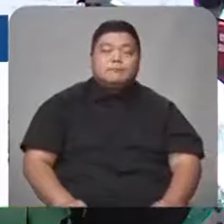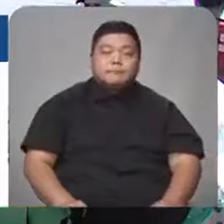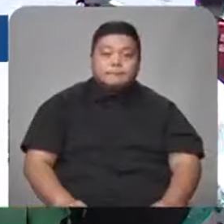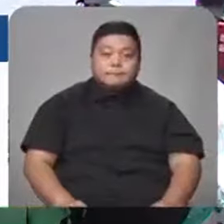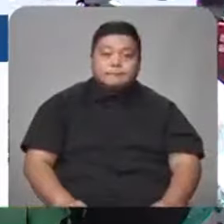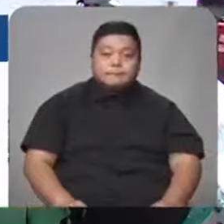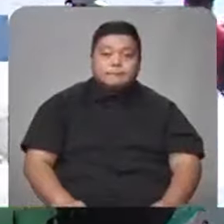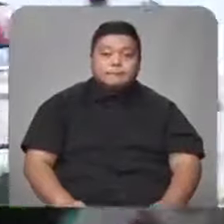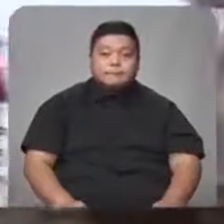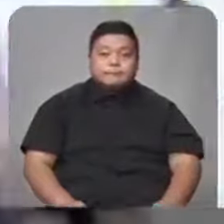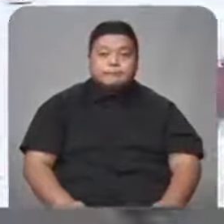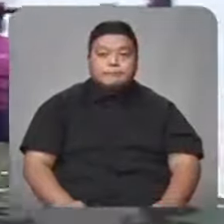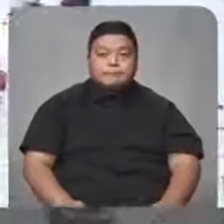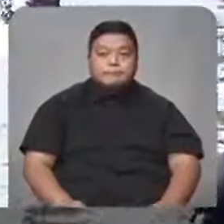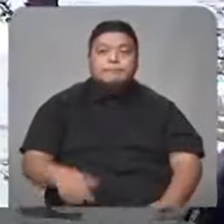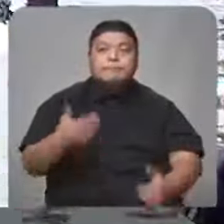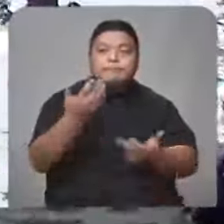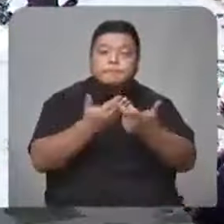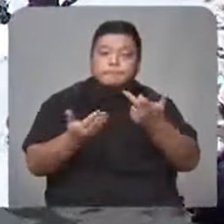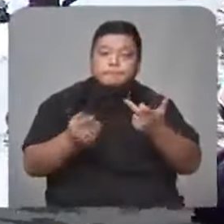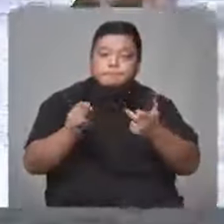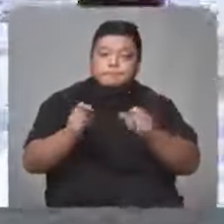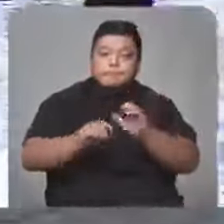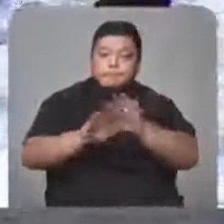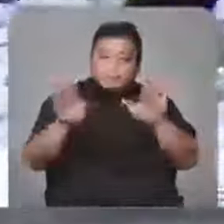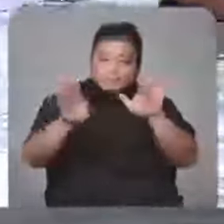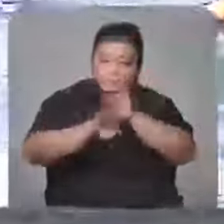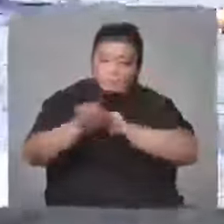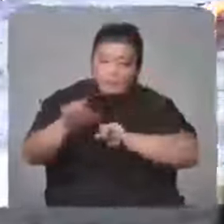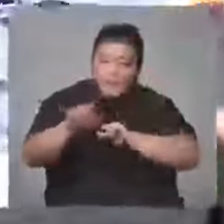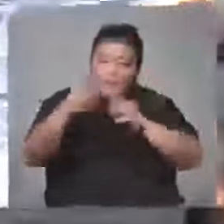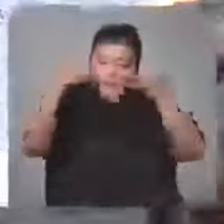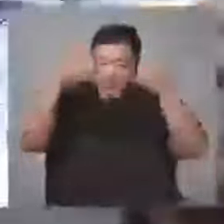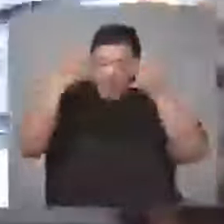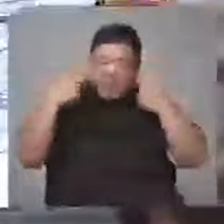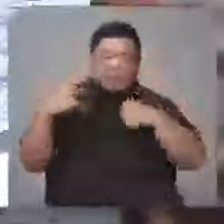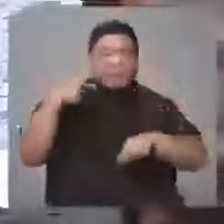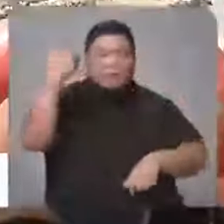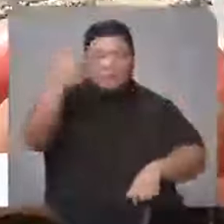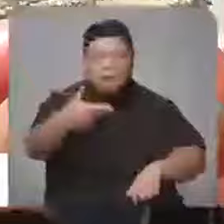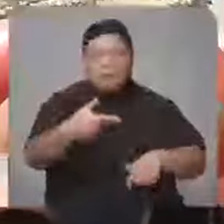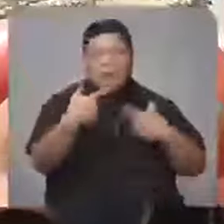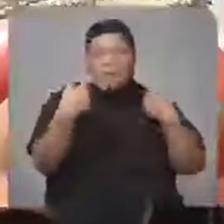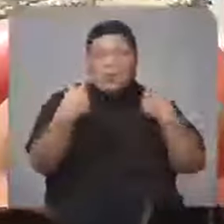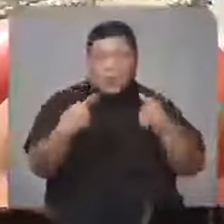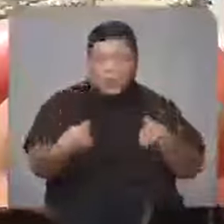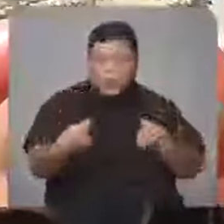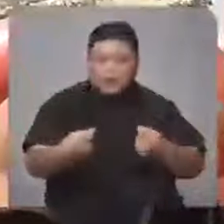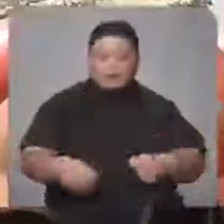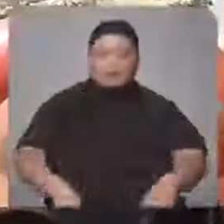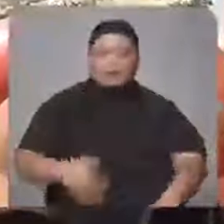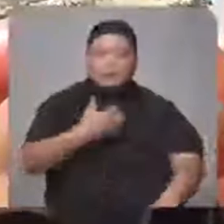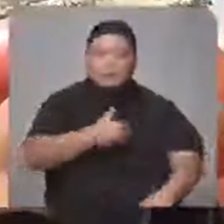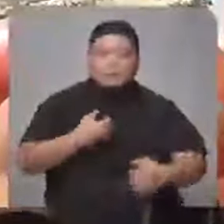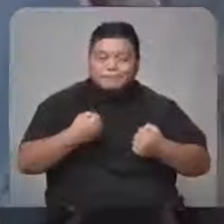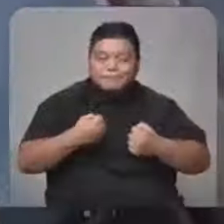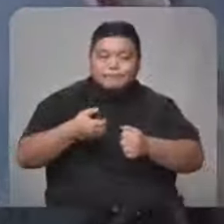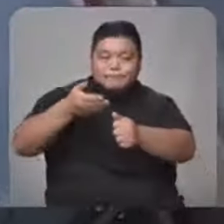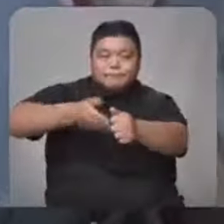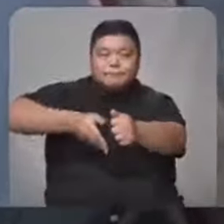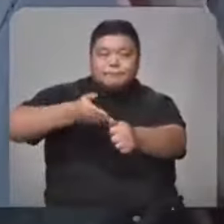있습니다 강원지방기상청은 이번 더위가 다음 주에도 이어질 것으로 전망하며 건강 관리의 주의를